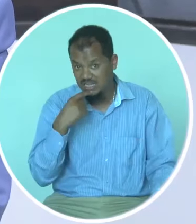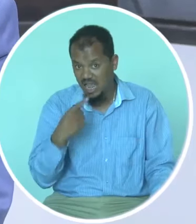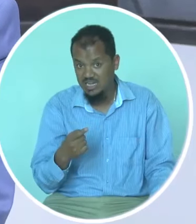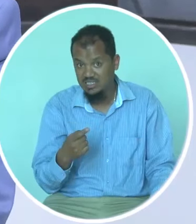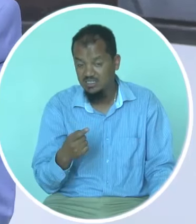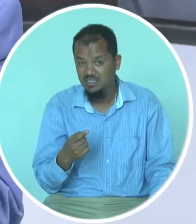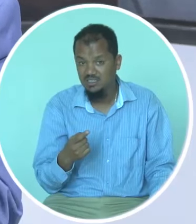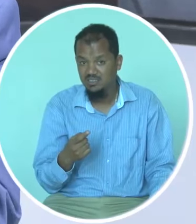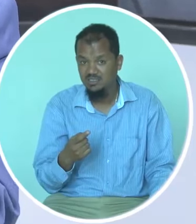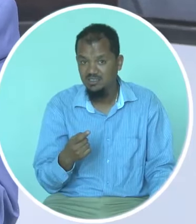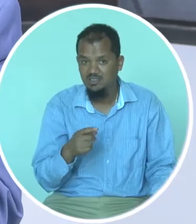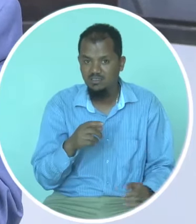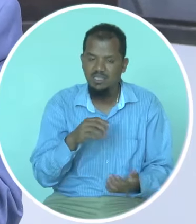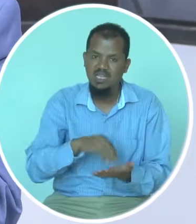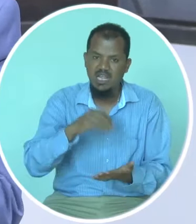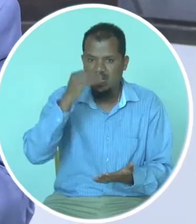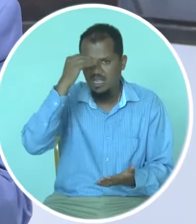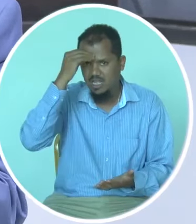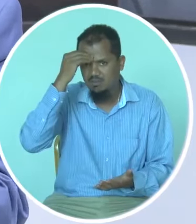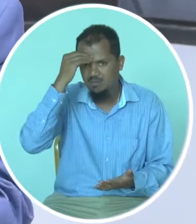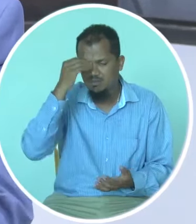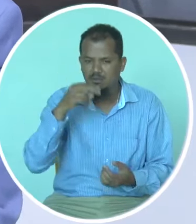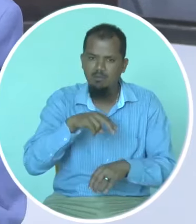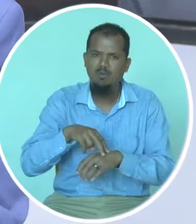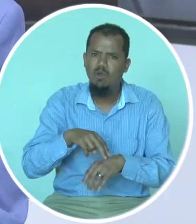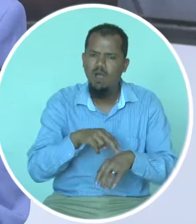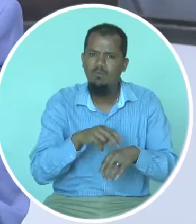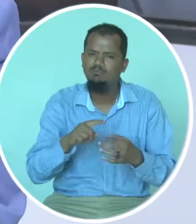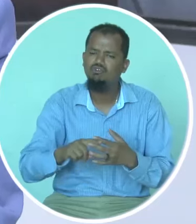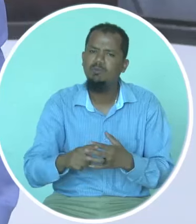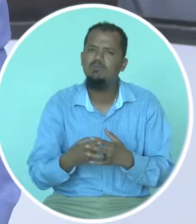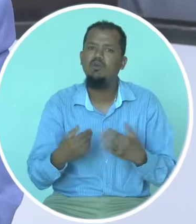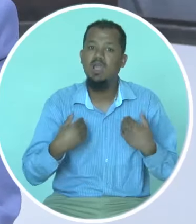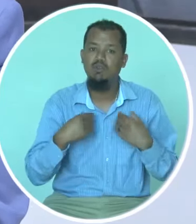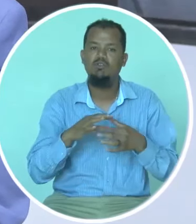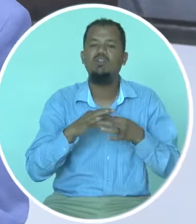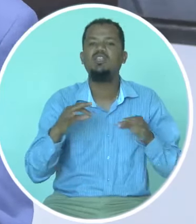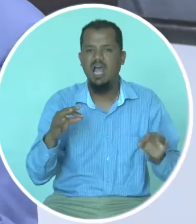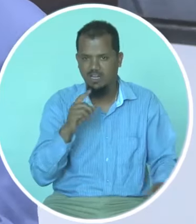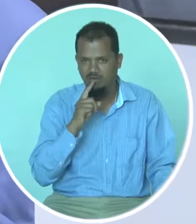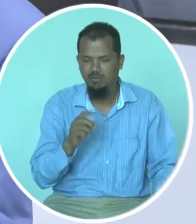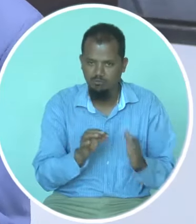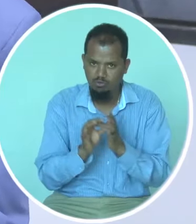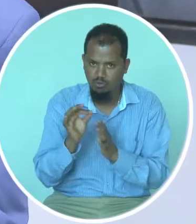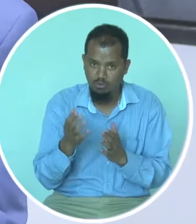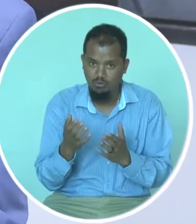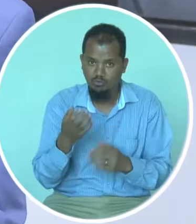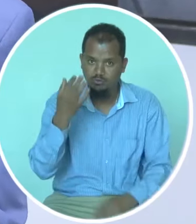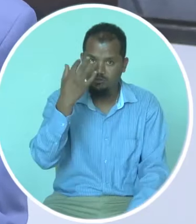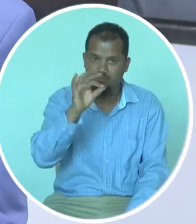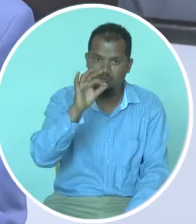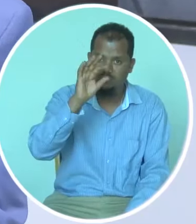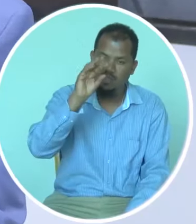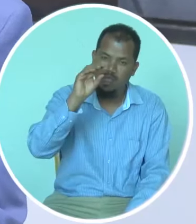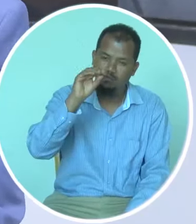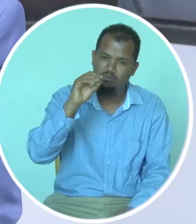اندهونا كتمرت مكواقوان جمرو يالون تاريخ نمونكو مونكو ترو مالتنو عطرازتين